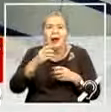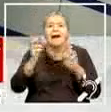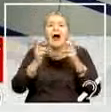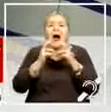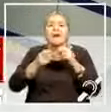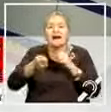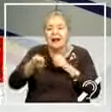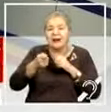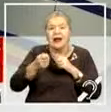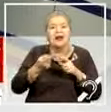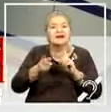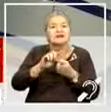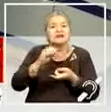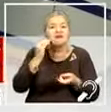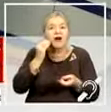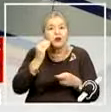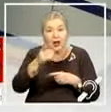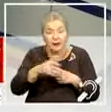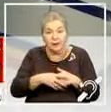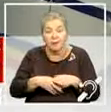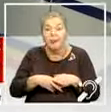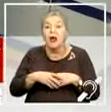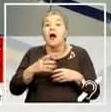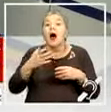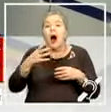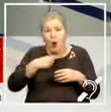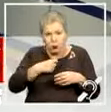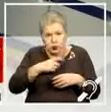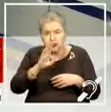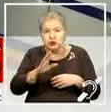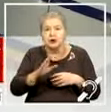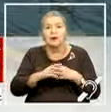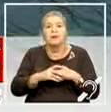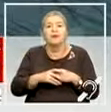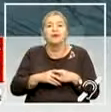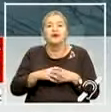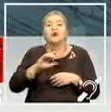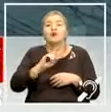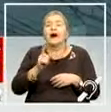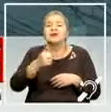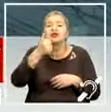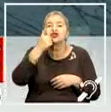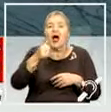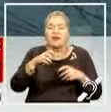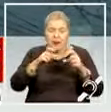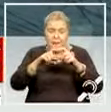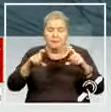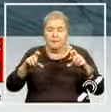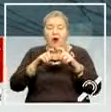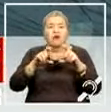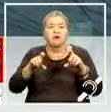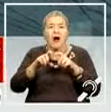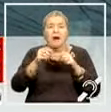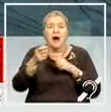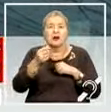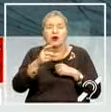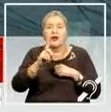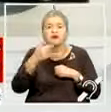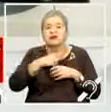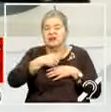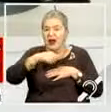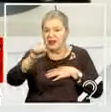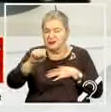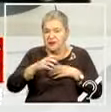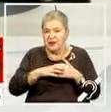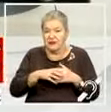schimb valutar. Ar fi reușit în cea mai mare parte să facă acest lucru. Numai 6 bancnote au fost respinse, și dar câștigul lor a fost